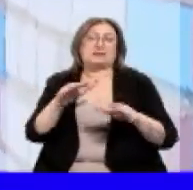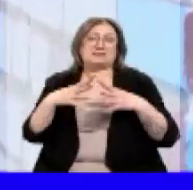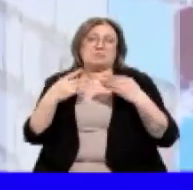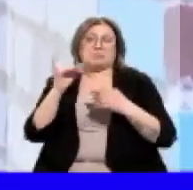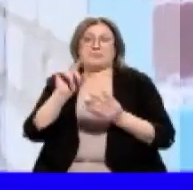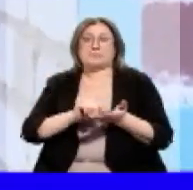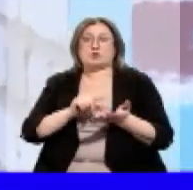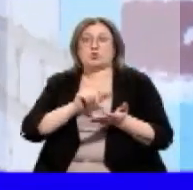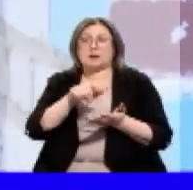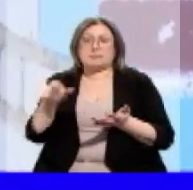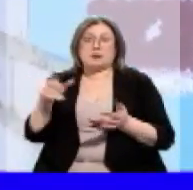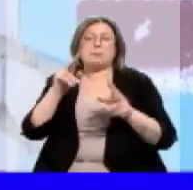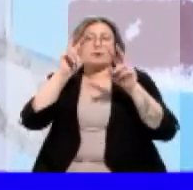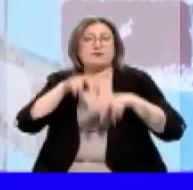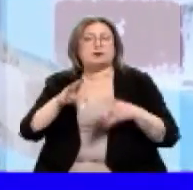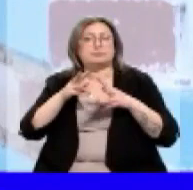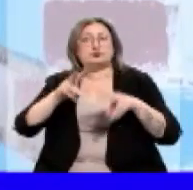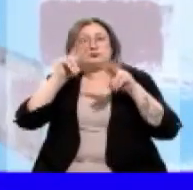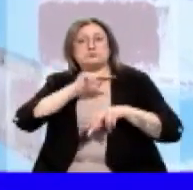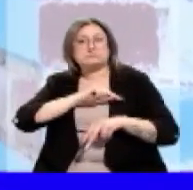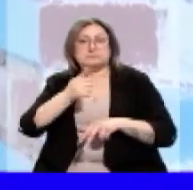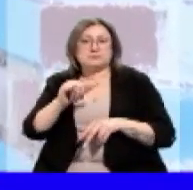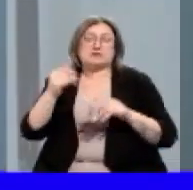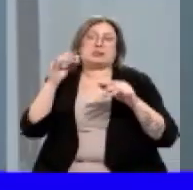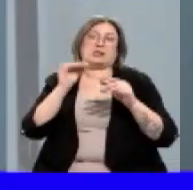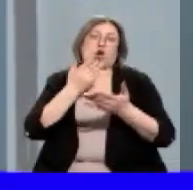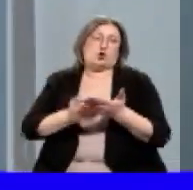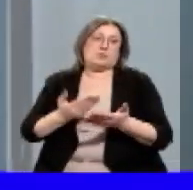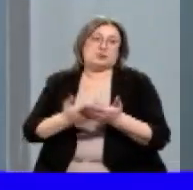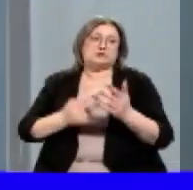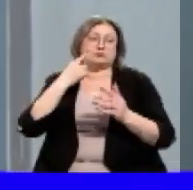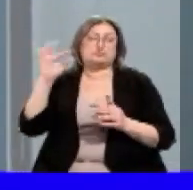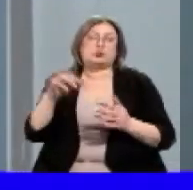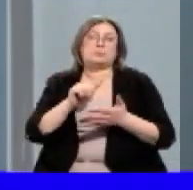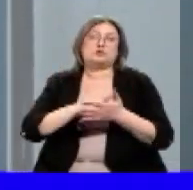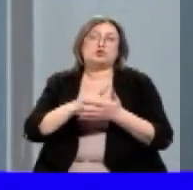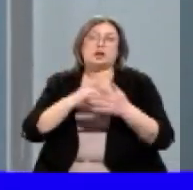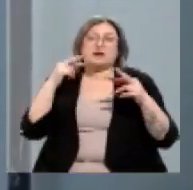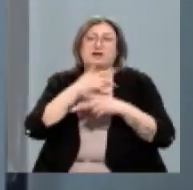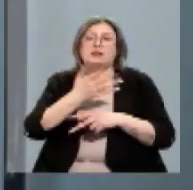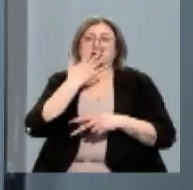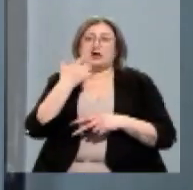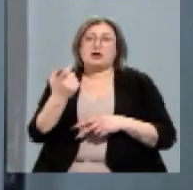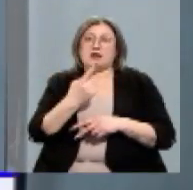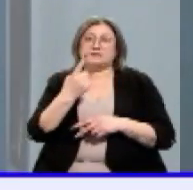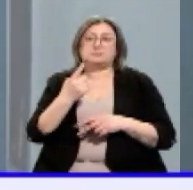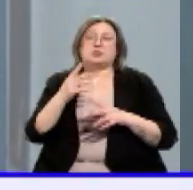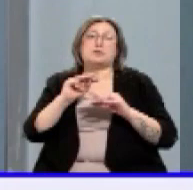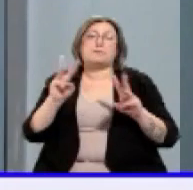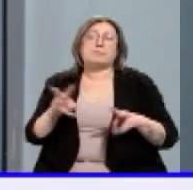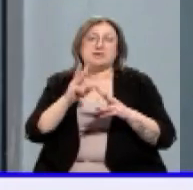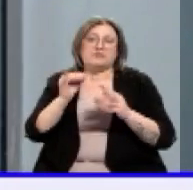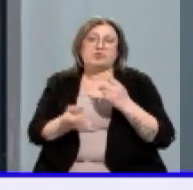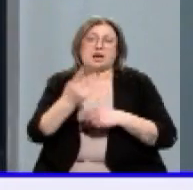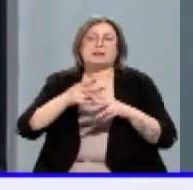пенсионерам. Проверяют исправность отопительной печи и дают рекомендации. Частая причина отравления угарным газом и возникновения пожара – это